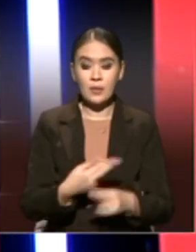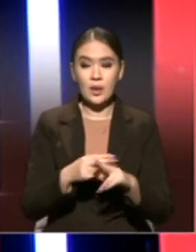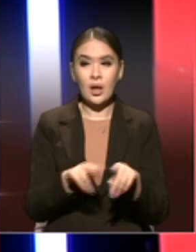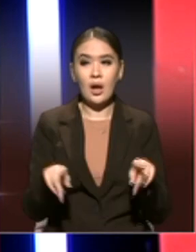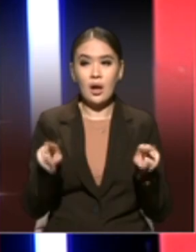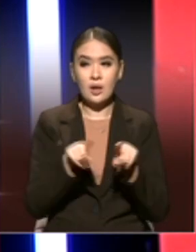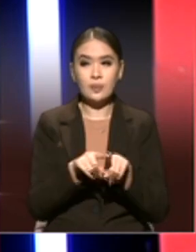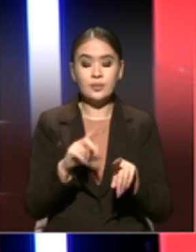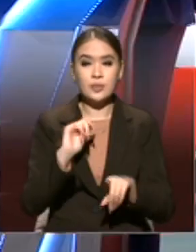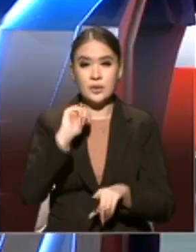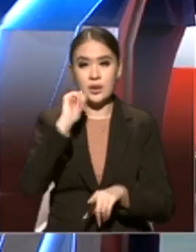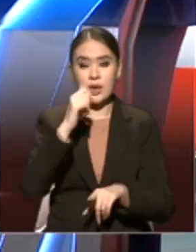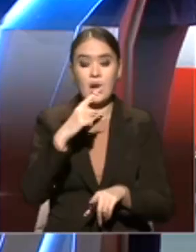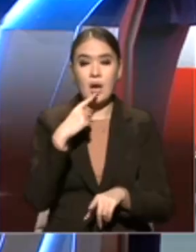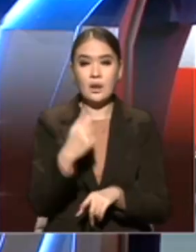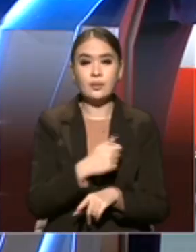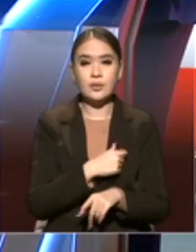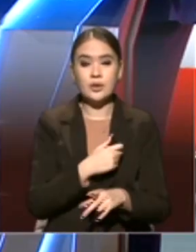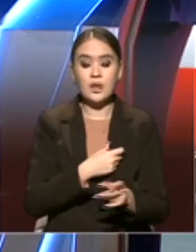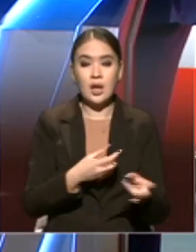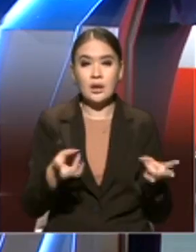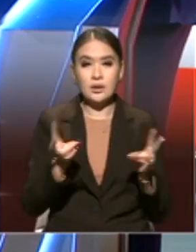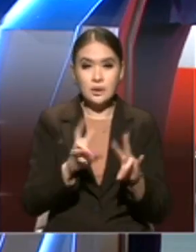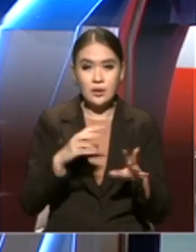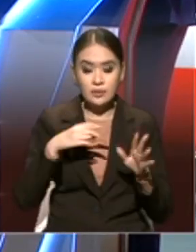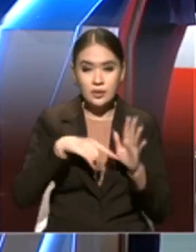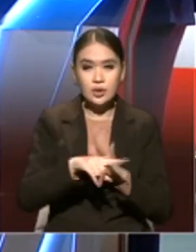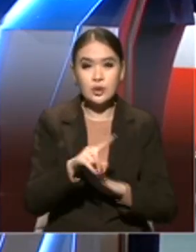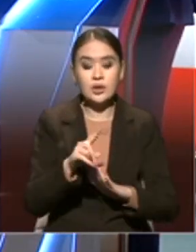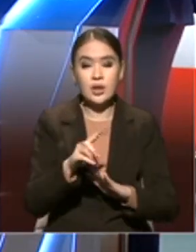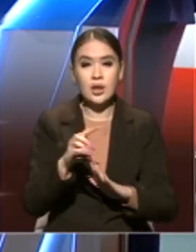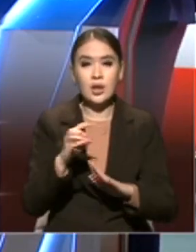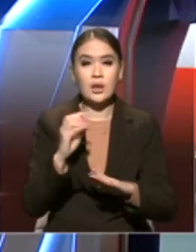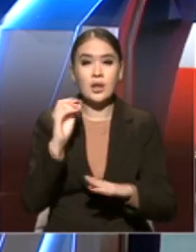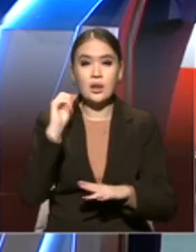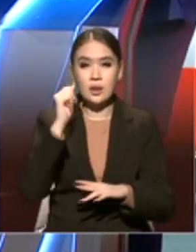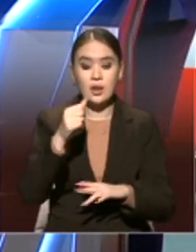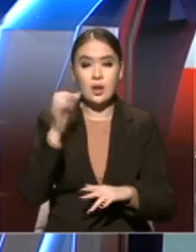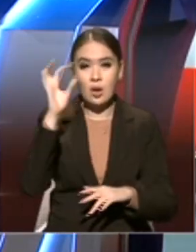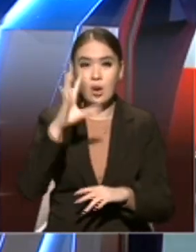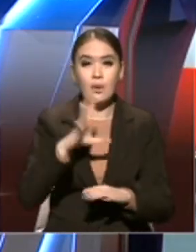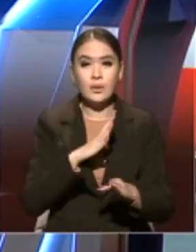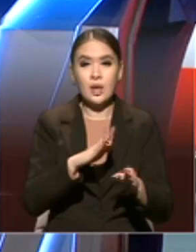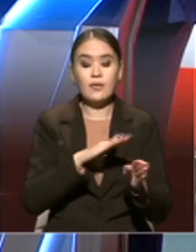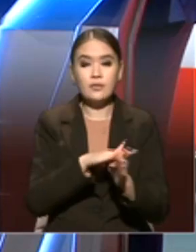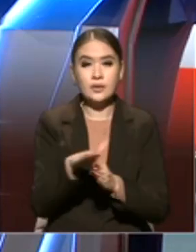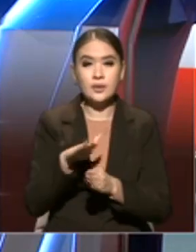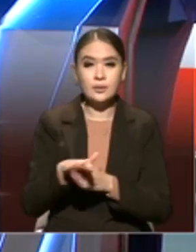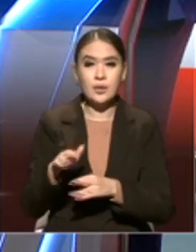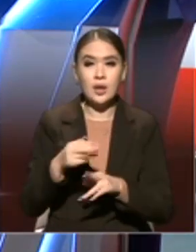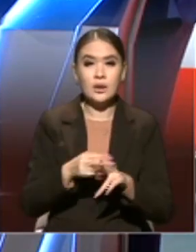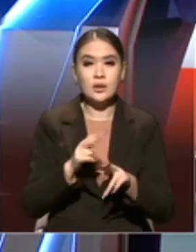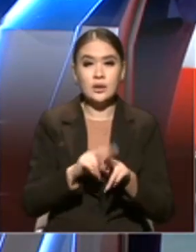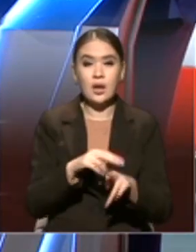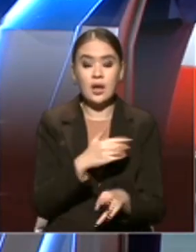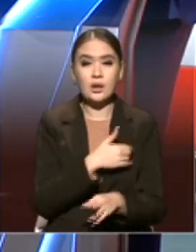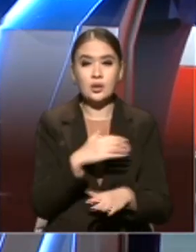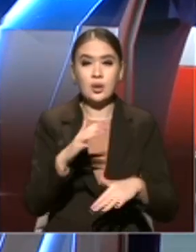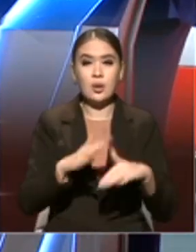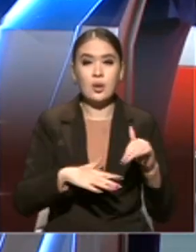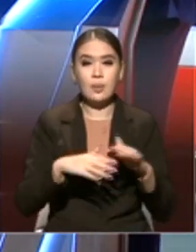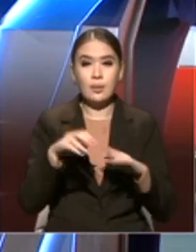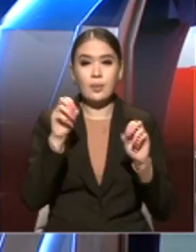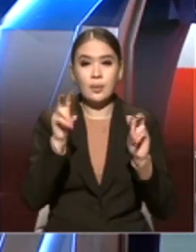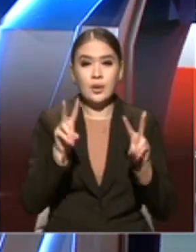жалпы біз ертең армияда қалатыны бар ішінде, біз ертең борышымызды өтеп келгенде мамандық алғымыз келеді деген